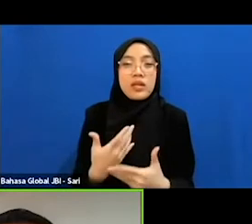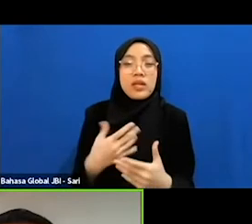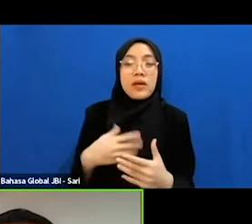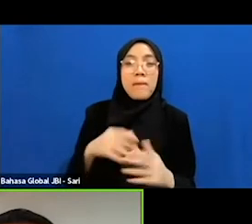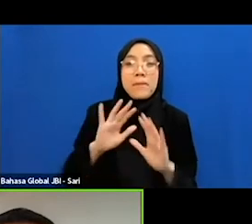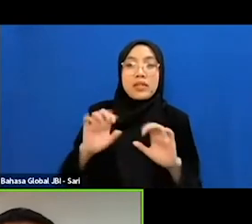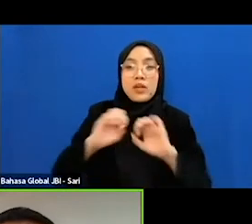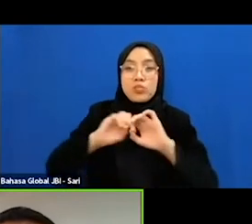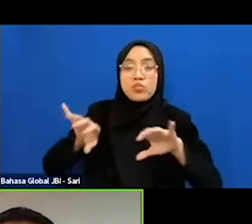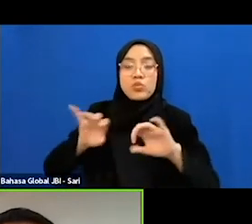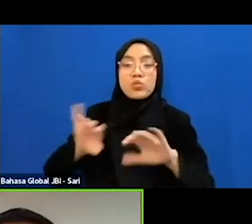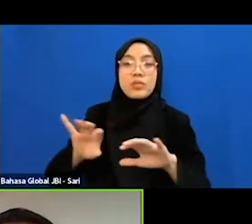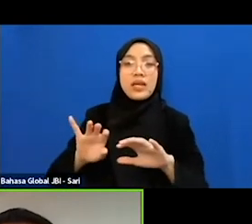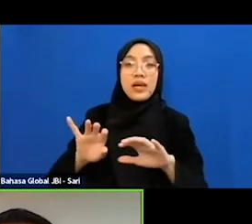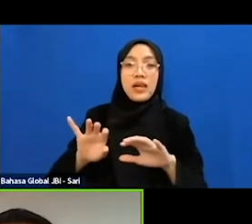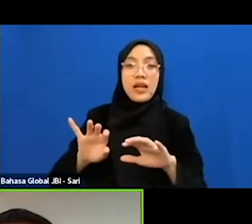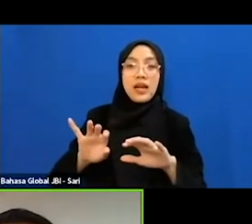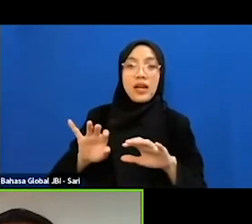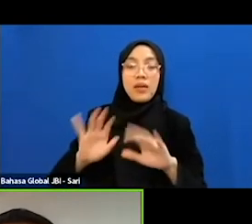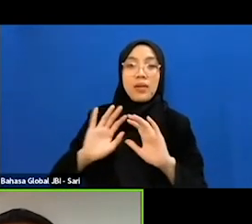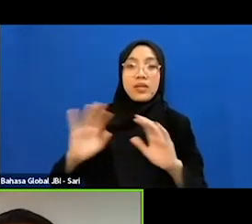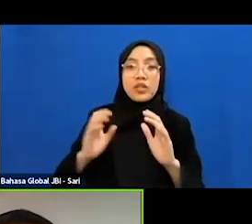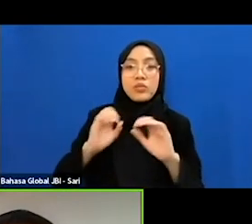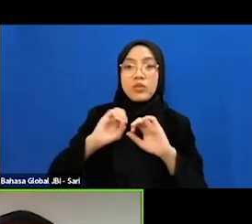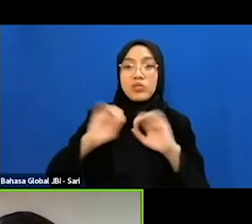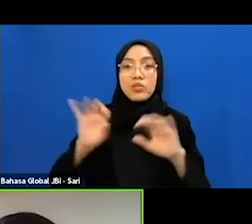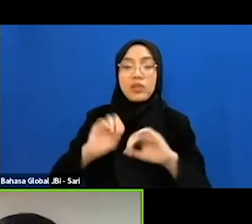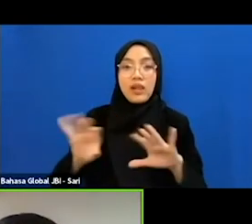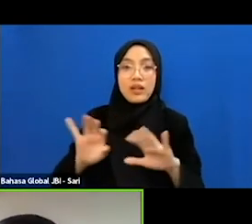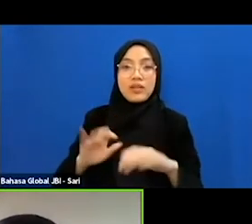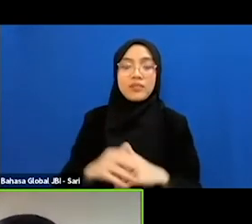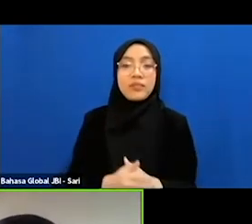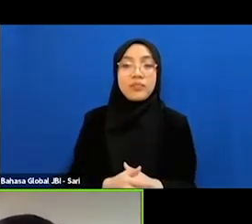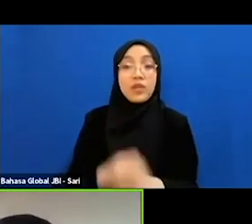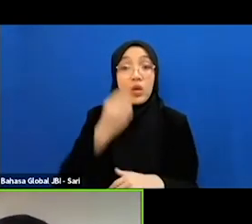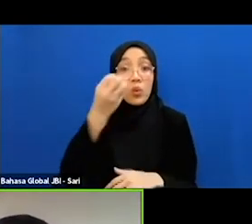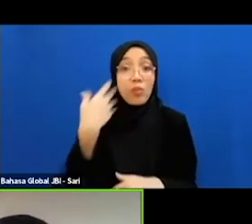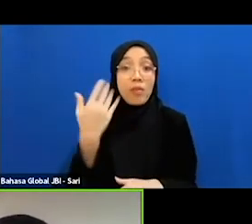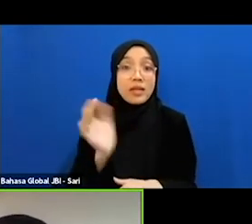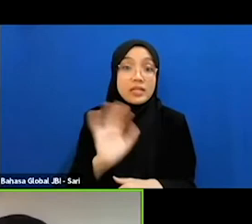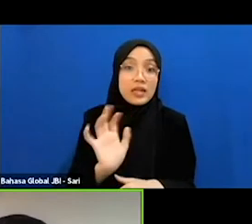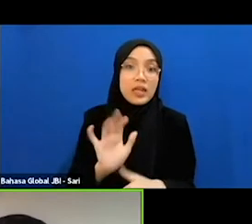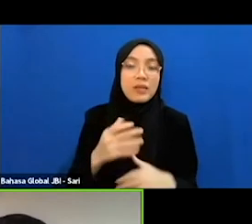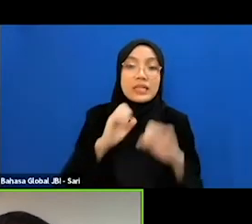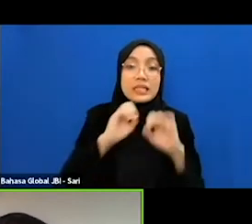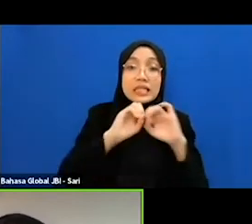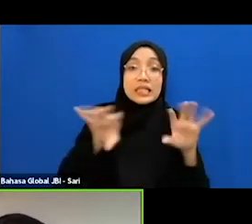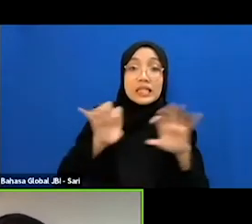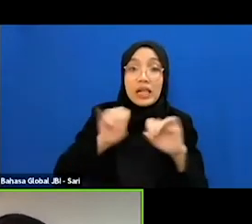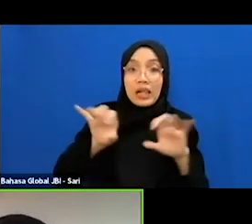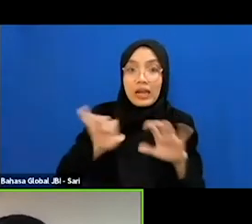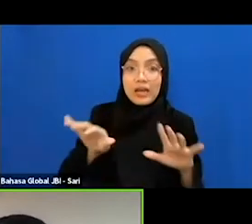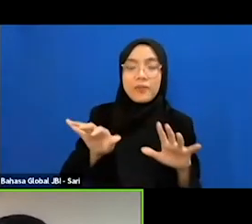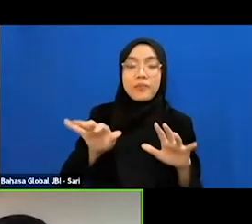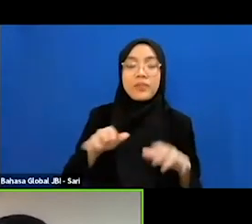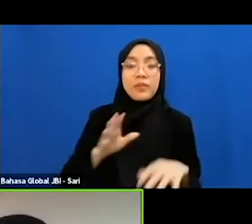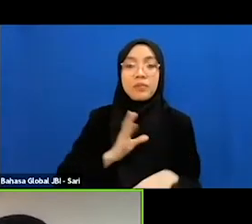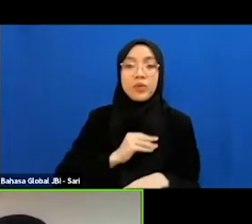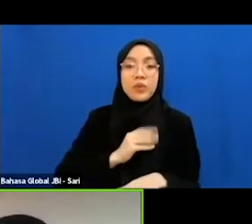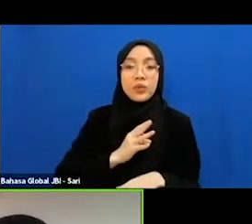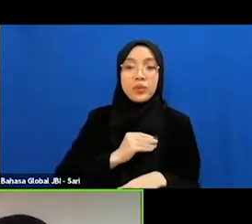iklan dalam periklanan nah jangan lupa iklan itu menurut